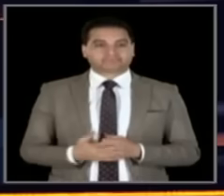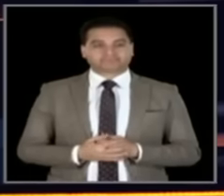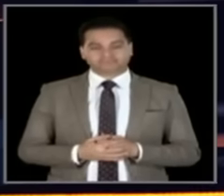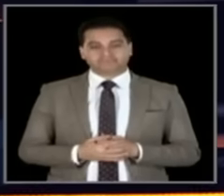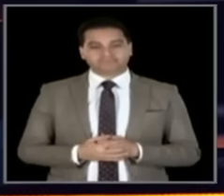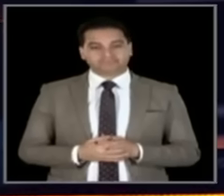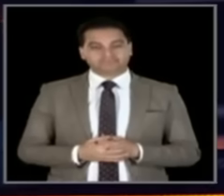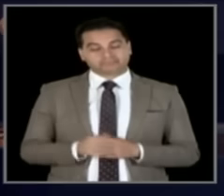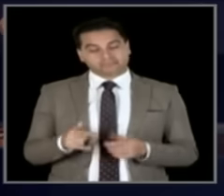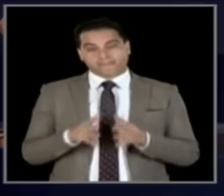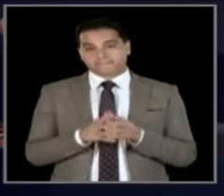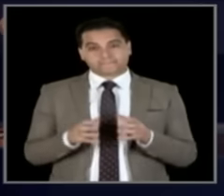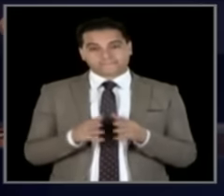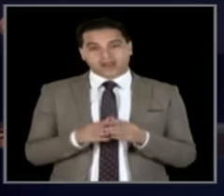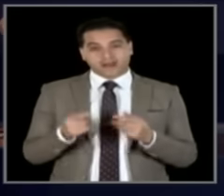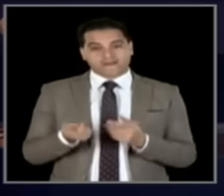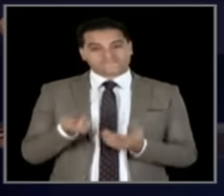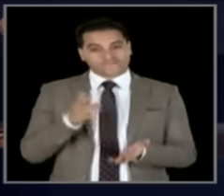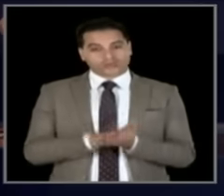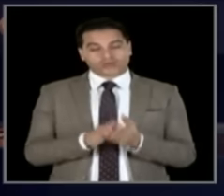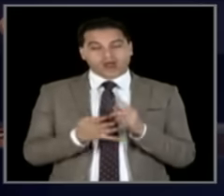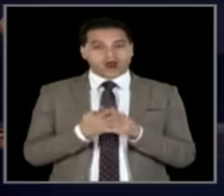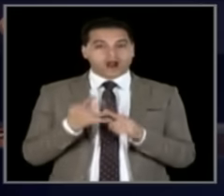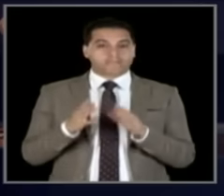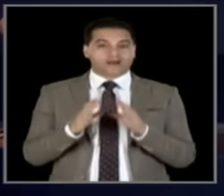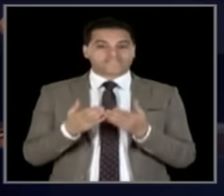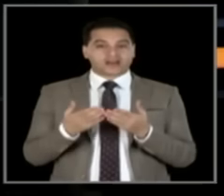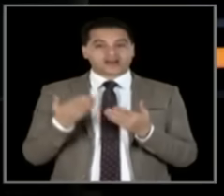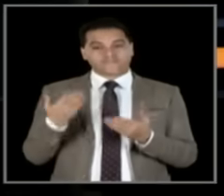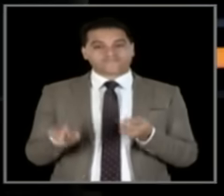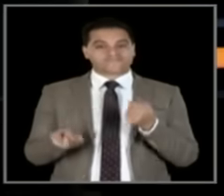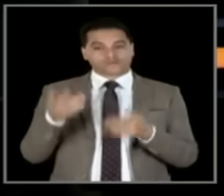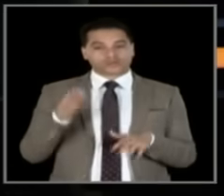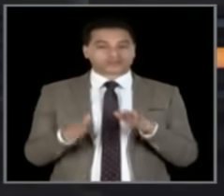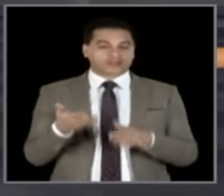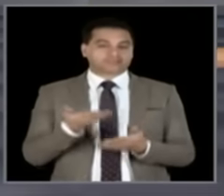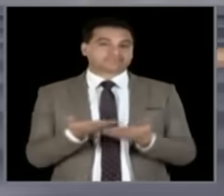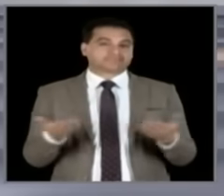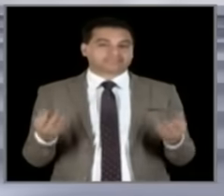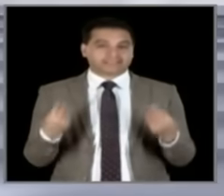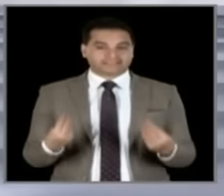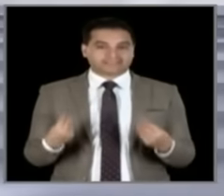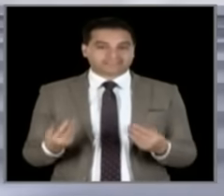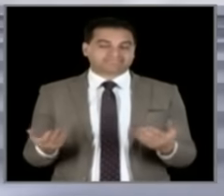صحيحة. يعني الأربع فرق عندهم أمل.